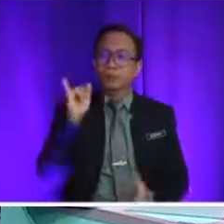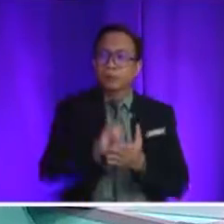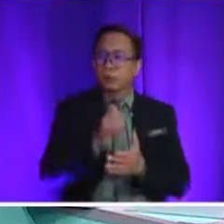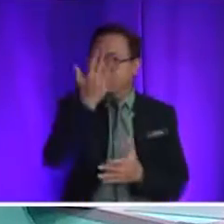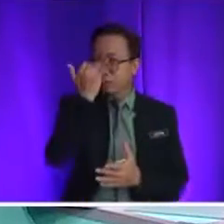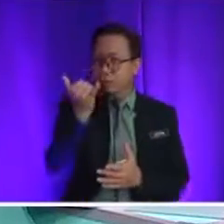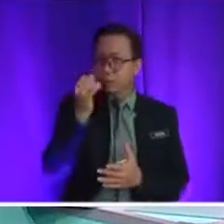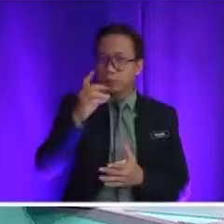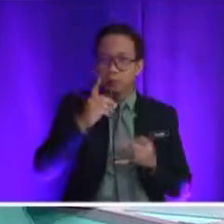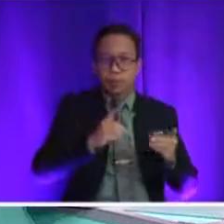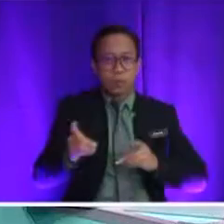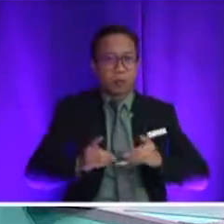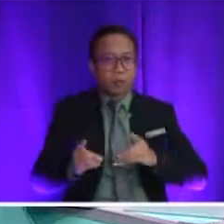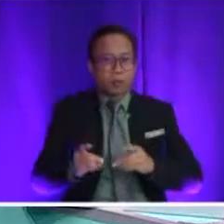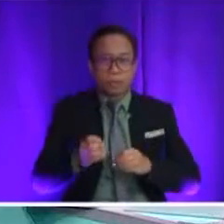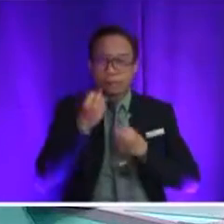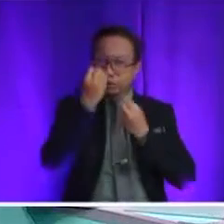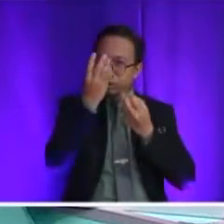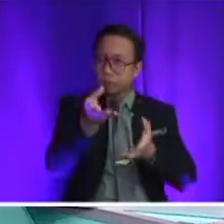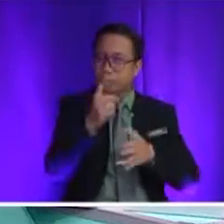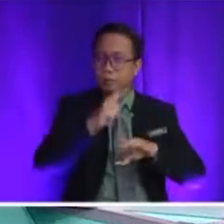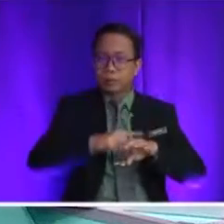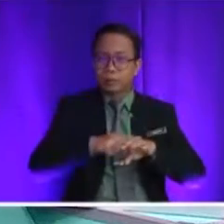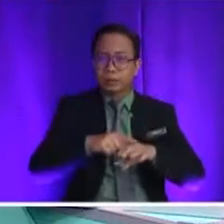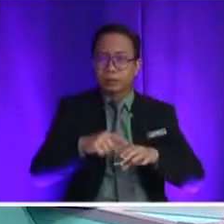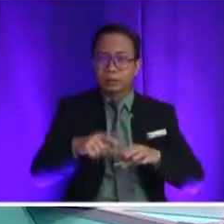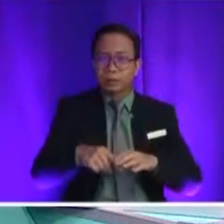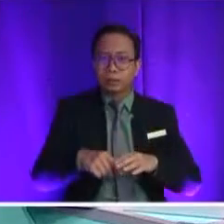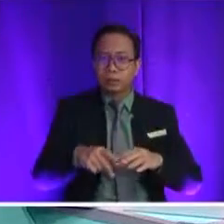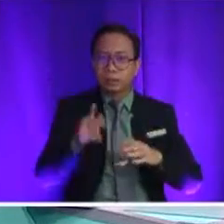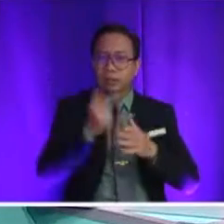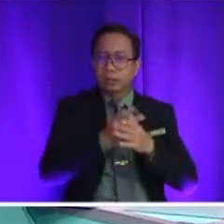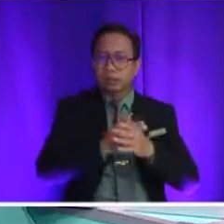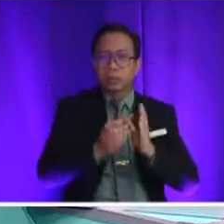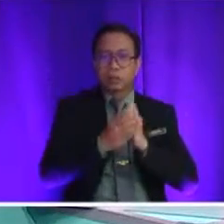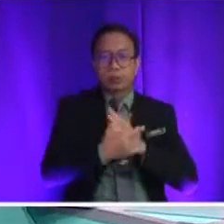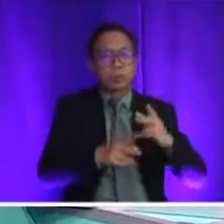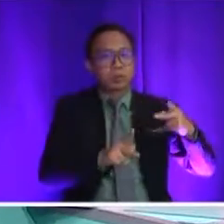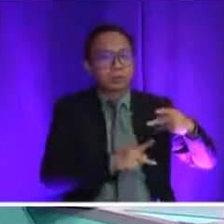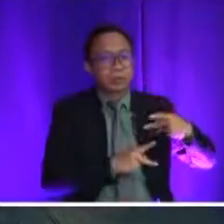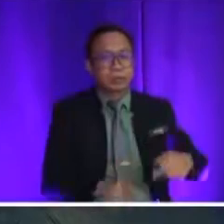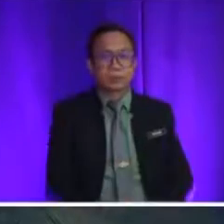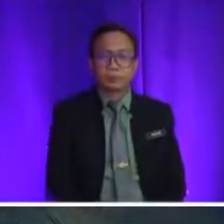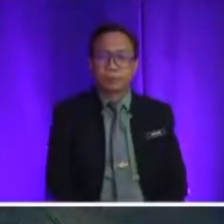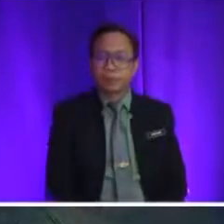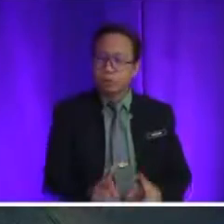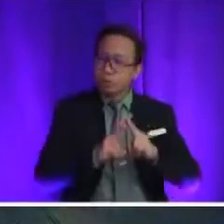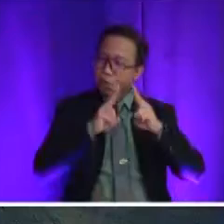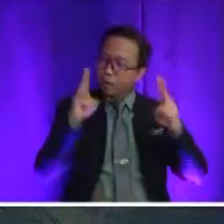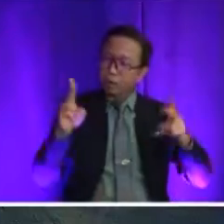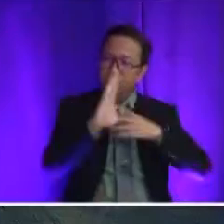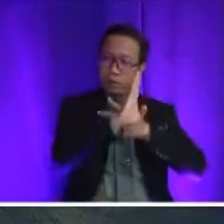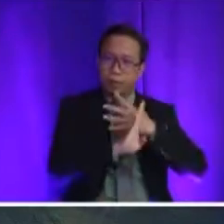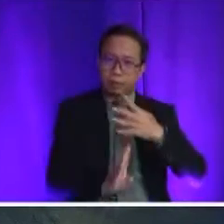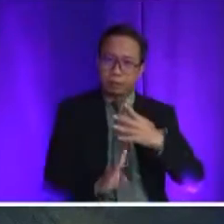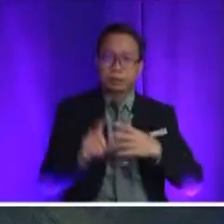Mengapa darurat di istihar kan semase pencuri up kekacauan oleh komunis mereka dan yang sangat Bayu Respati